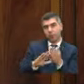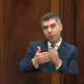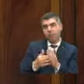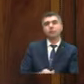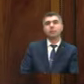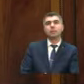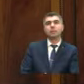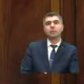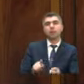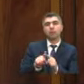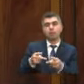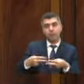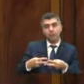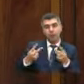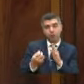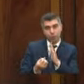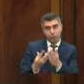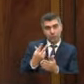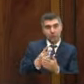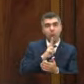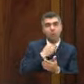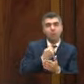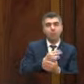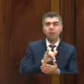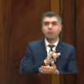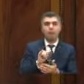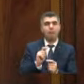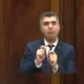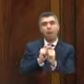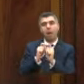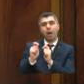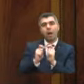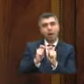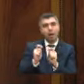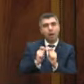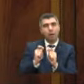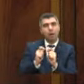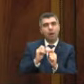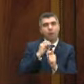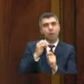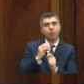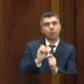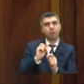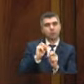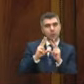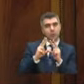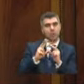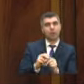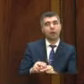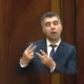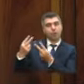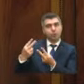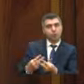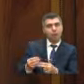بأنه تصريح حكومي جديد، لأن بعض النقاشات دارت على أساس أنه يجب على رئيس الحكومة أن يأتي